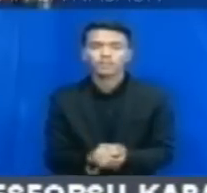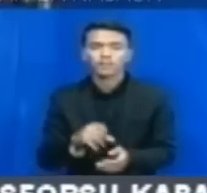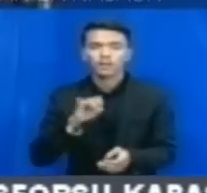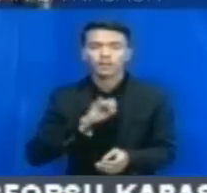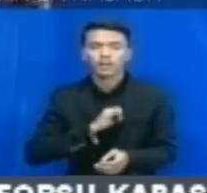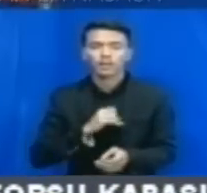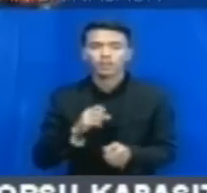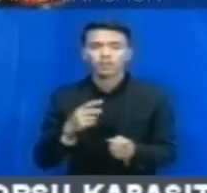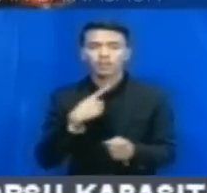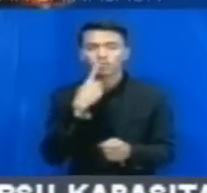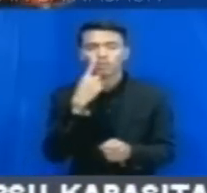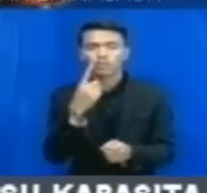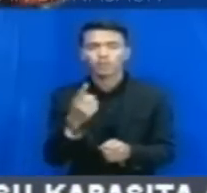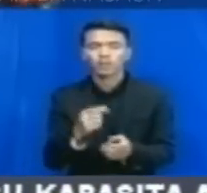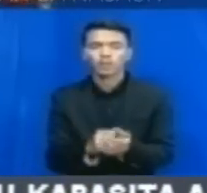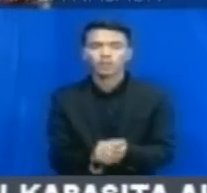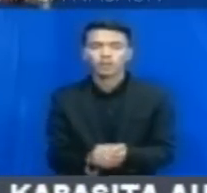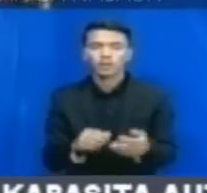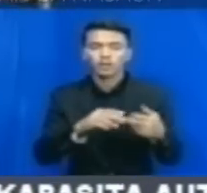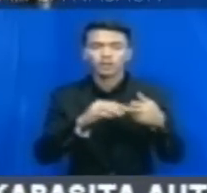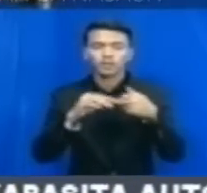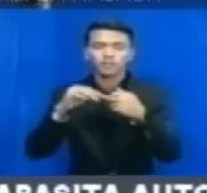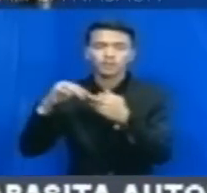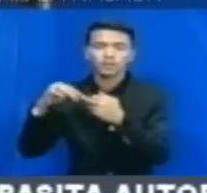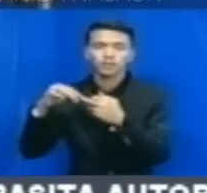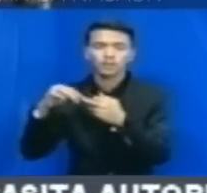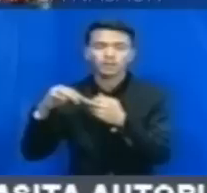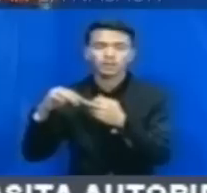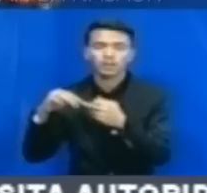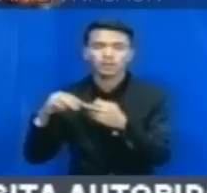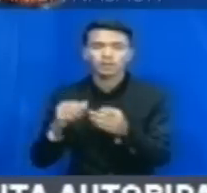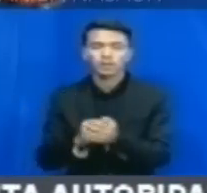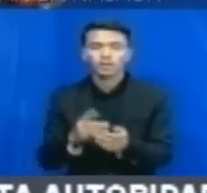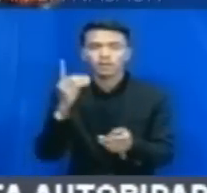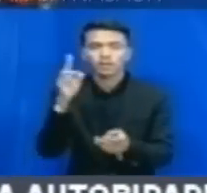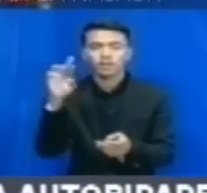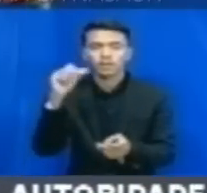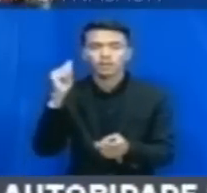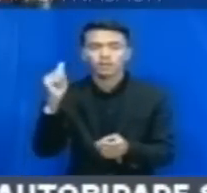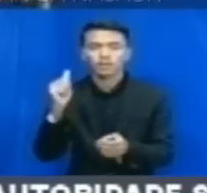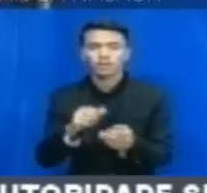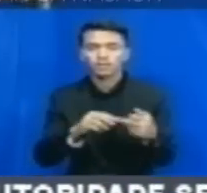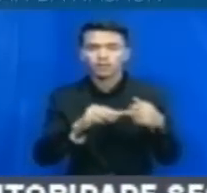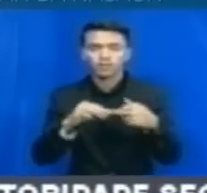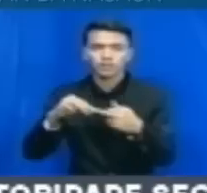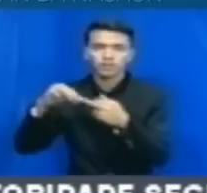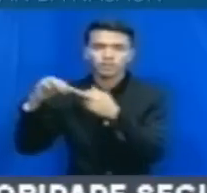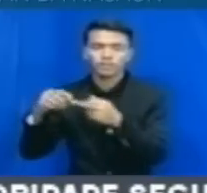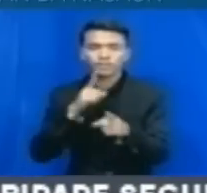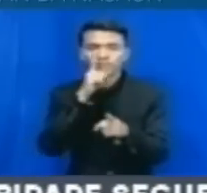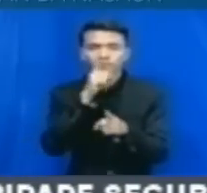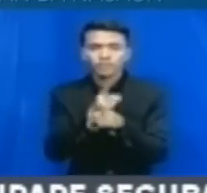how atau tete kata kasu ida spesial tebes kasu ida nebe ma kasu droga ne kasu ida deke spesifiku tebes kasu